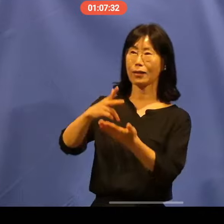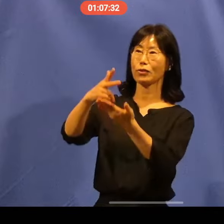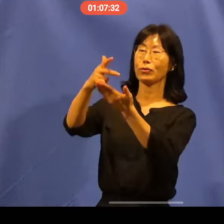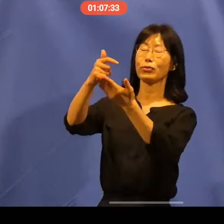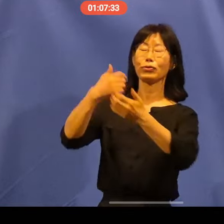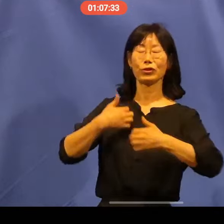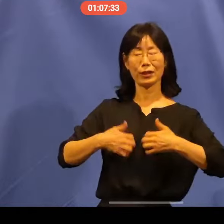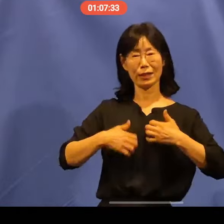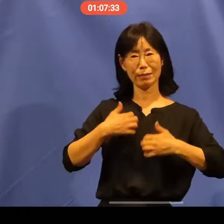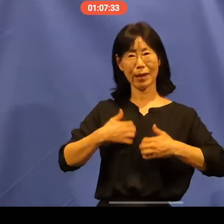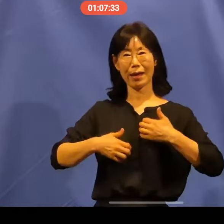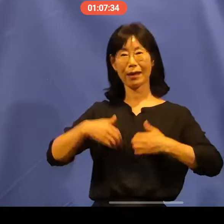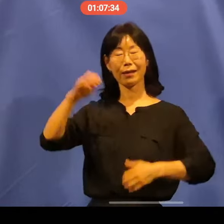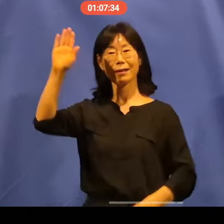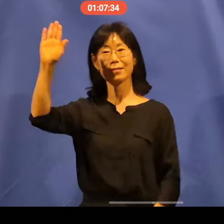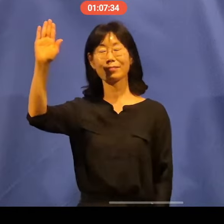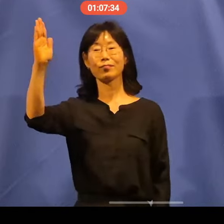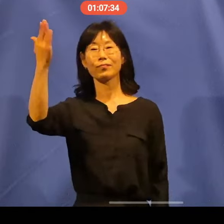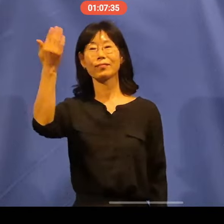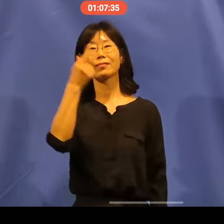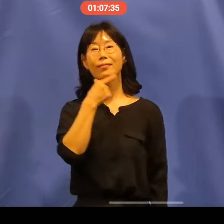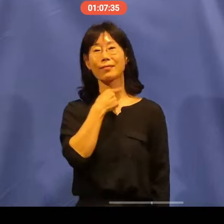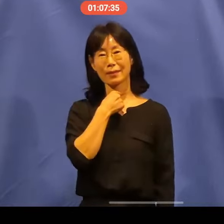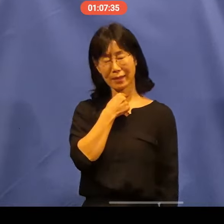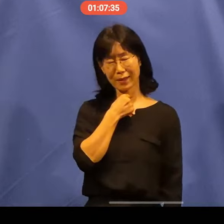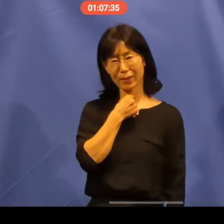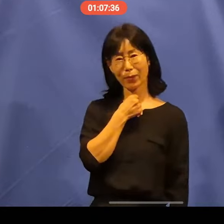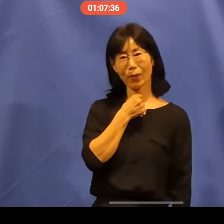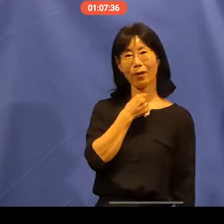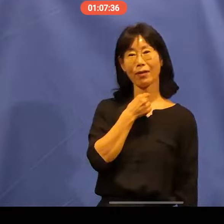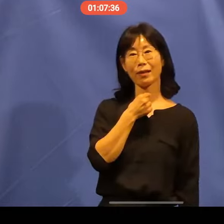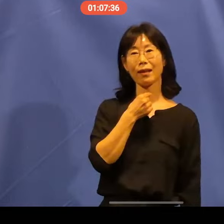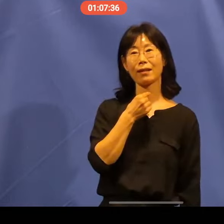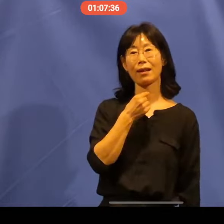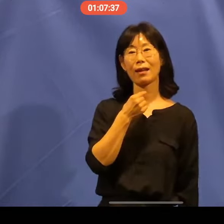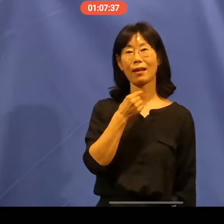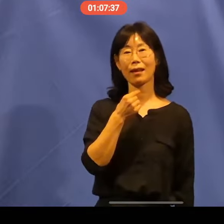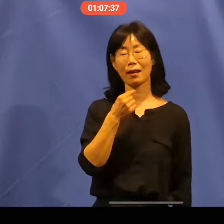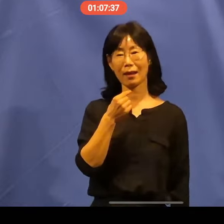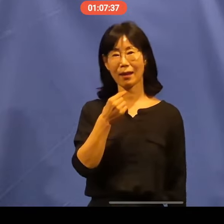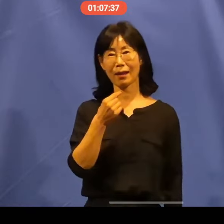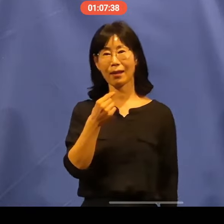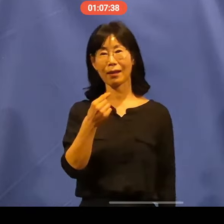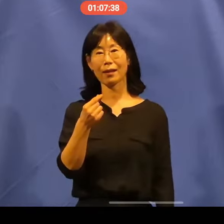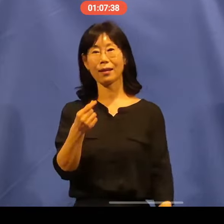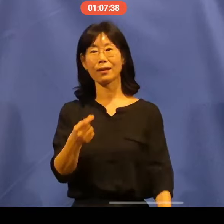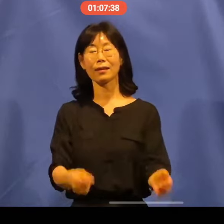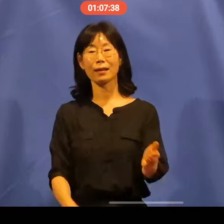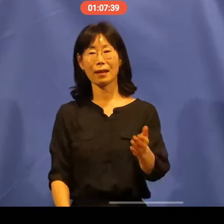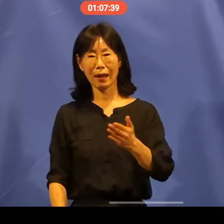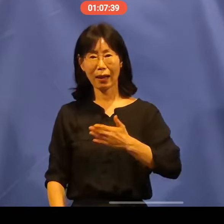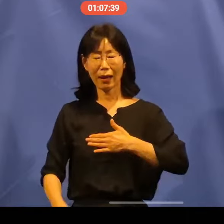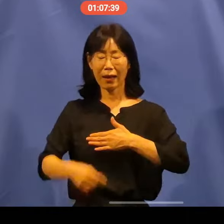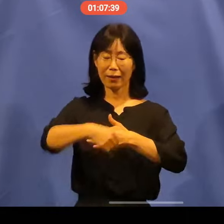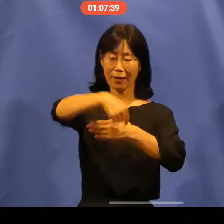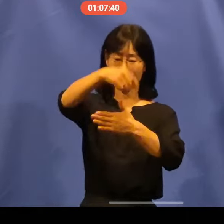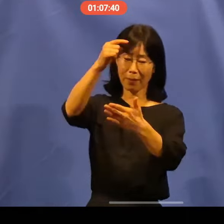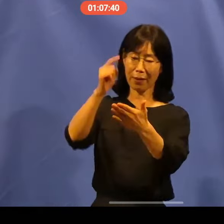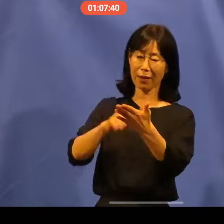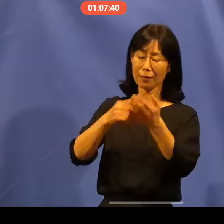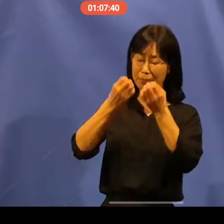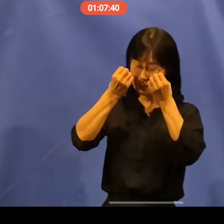나 주님의 기쁨 되기 원하네